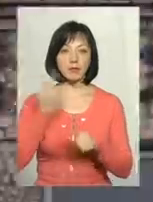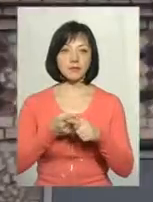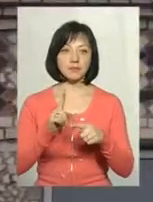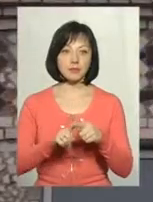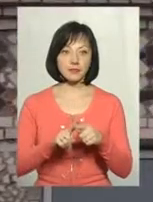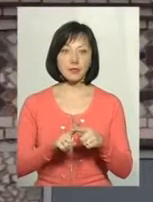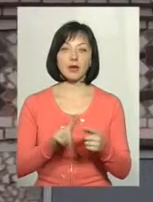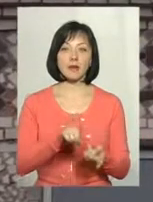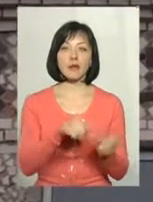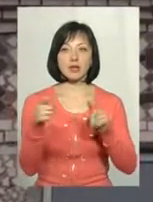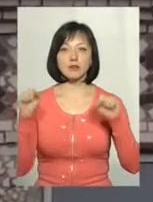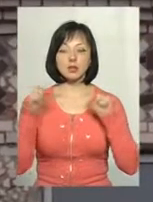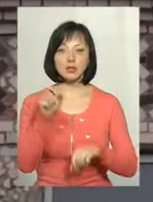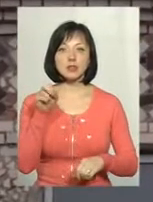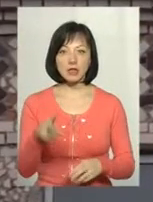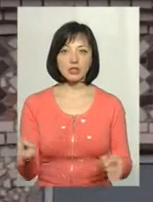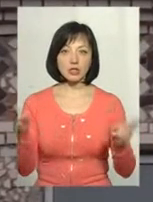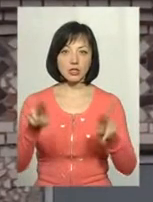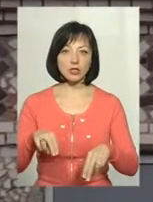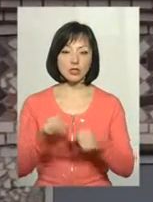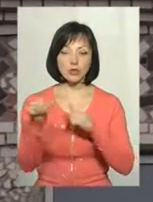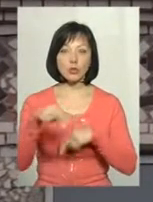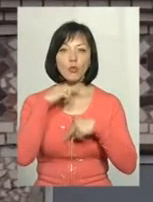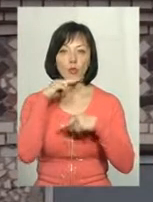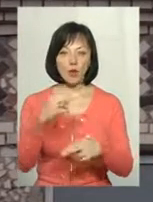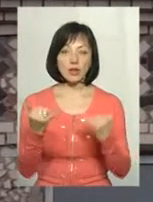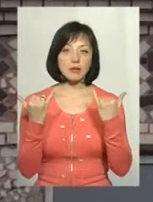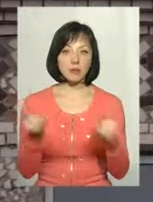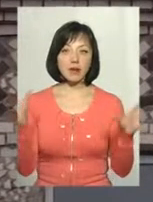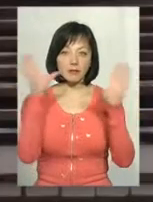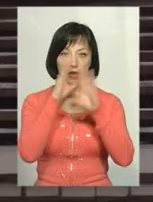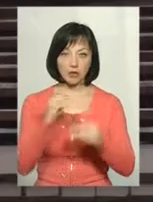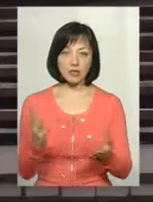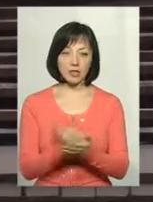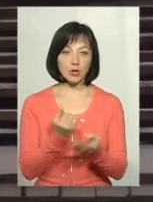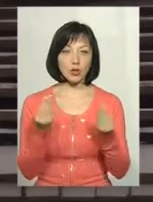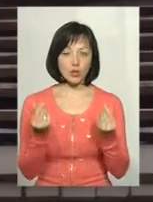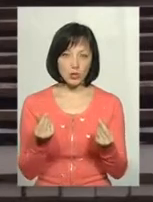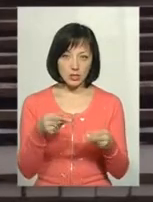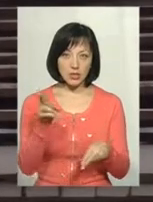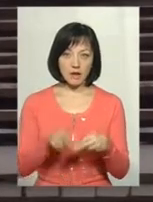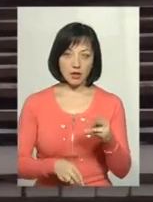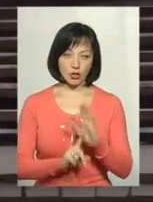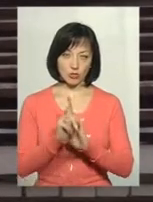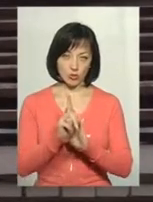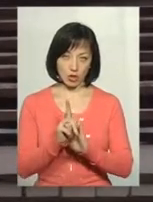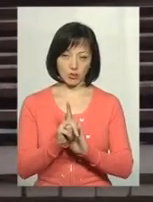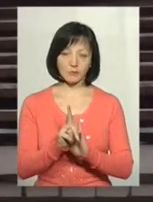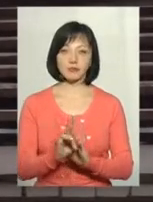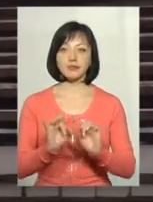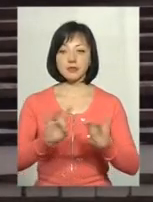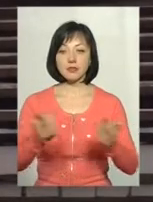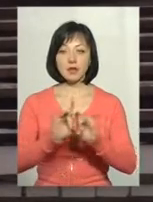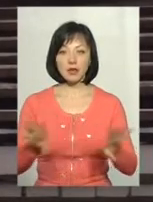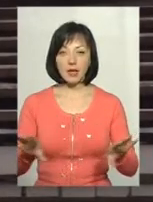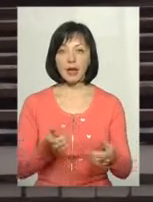залу та сам спортзал залишились поза увагою. І лише тепер вдалося віднайти кошти для завершення розпочатого. Як розповів